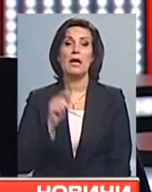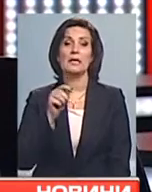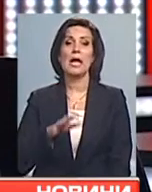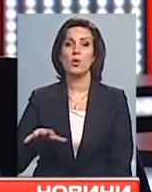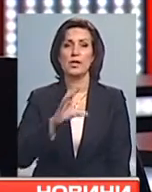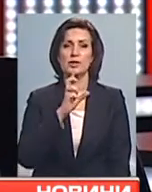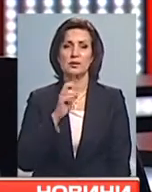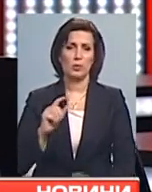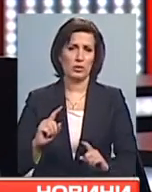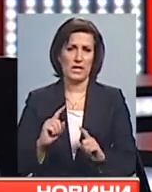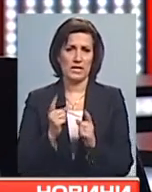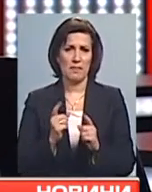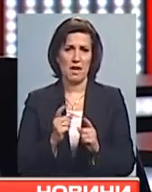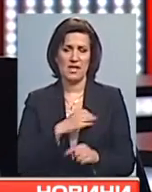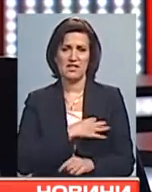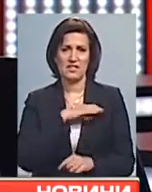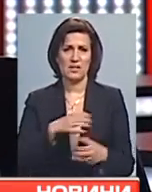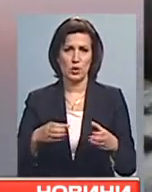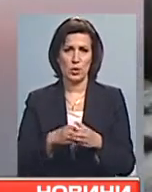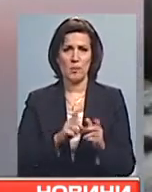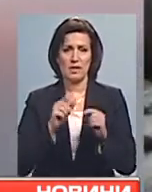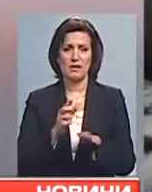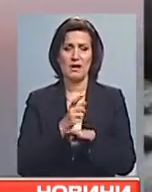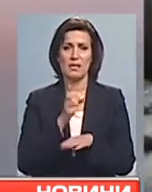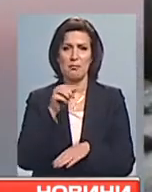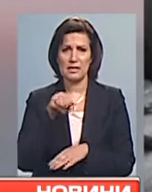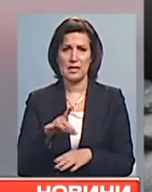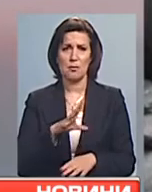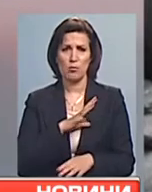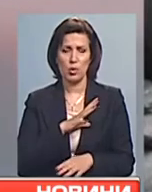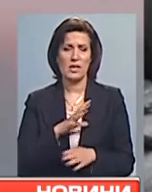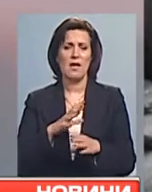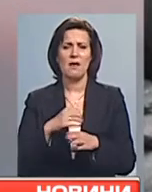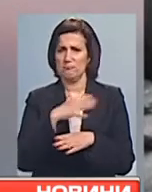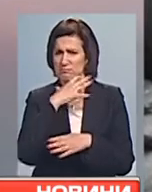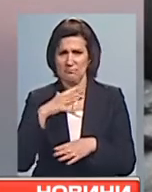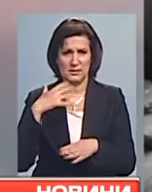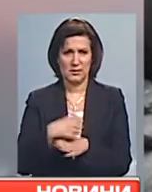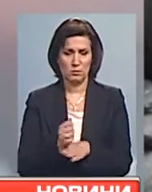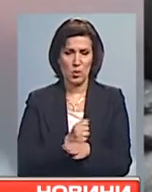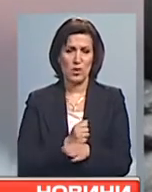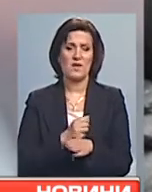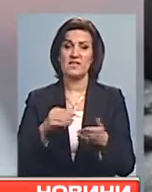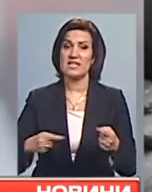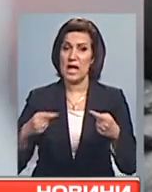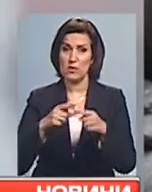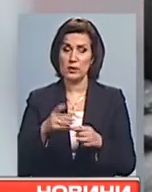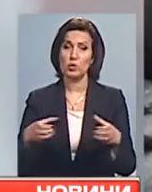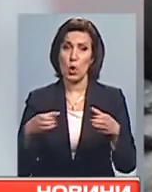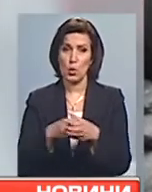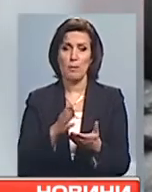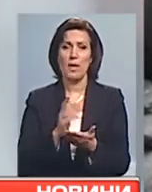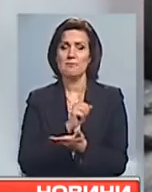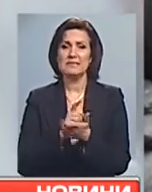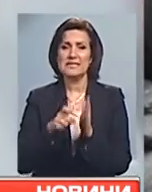На Луганщині СБУ затримала диверсійну групу. Бойовики їхали на БТРах. У них був цілий арсенал зброї. Слідчі встановили, що група